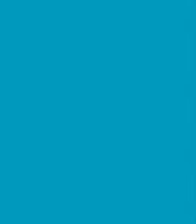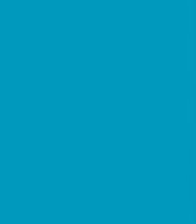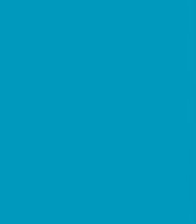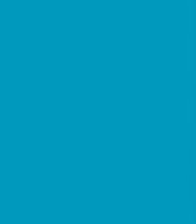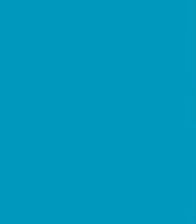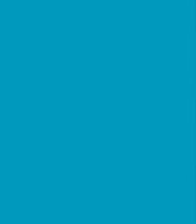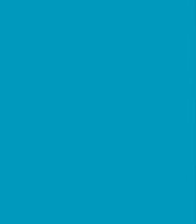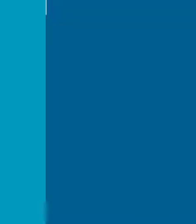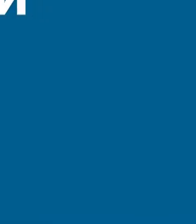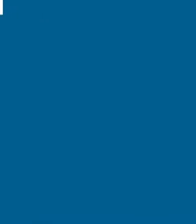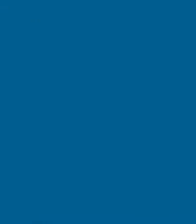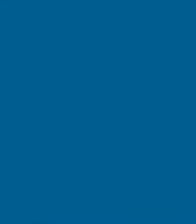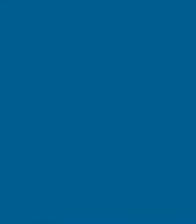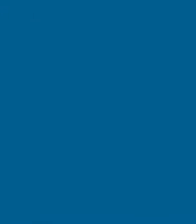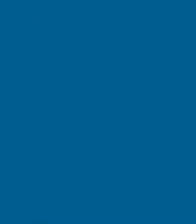Музика